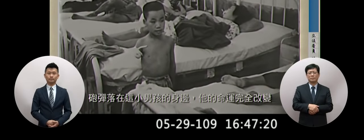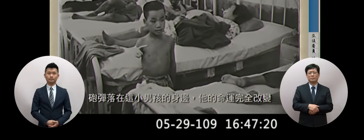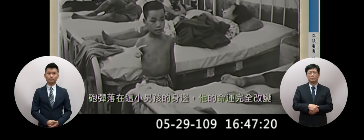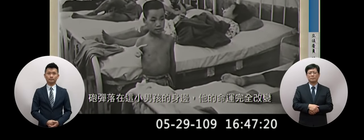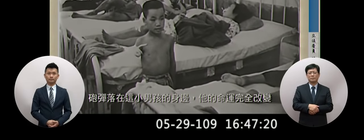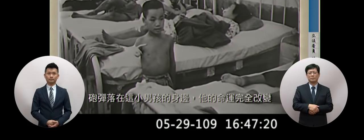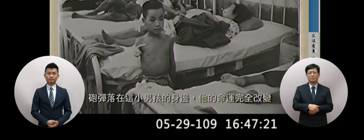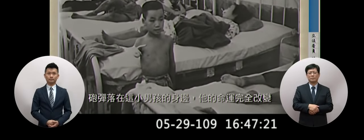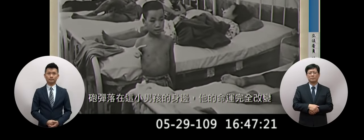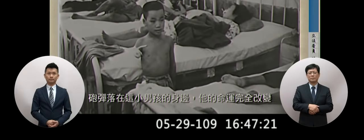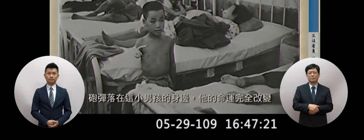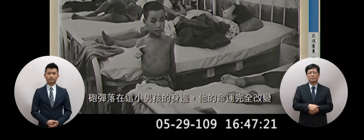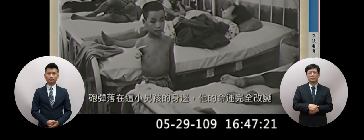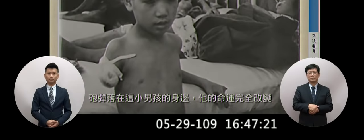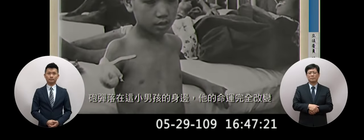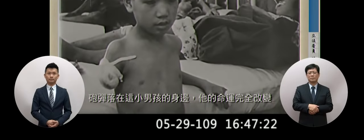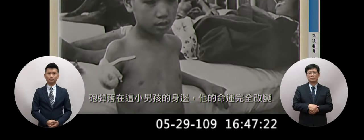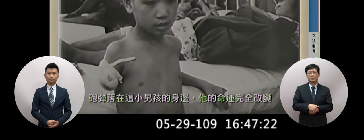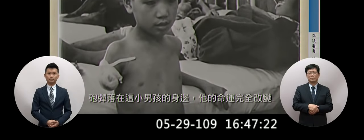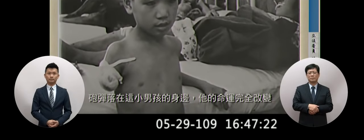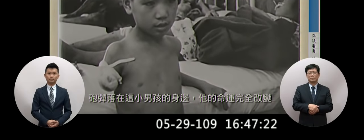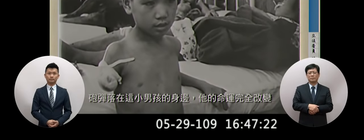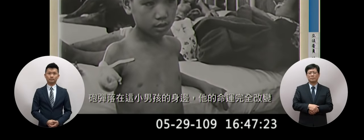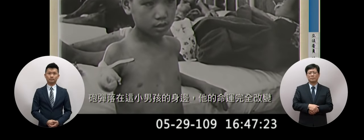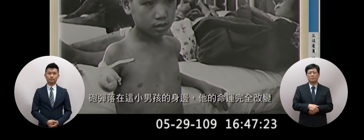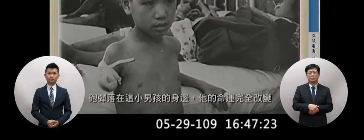One fell near a boy whose life will be different now.